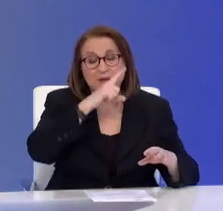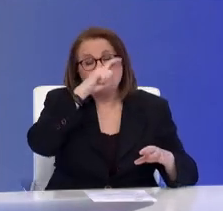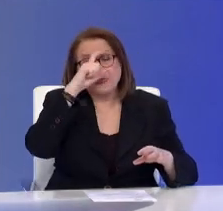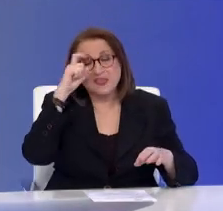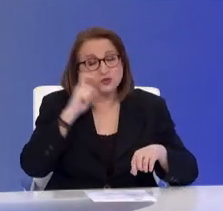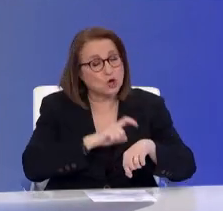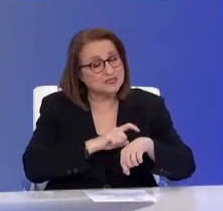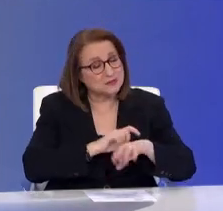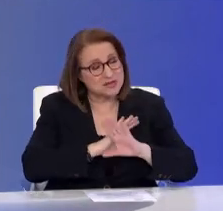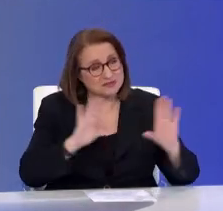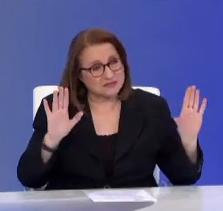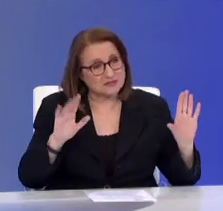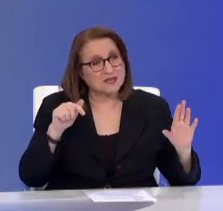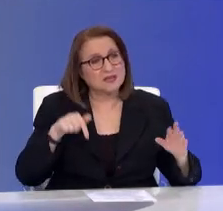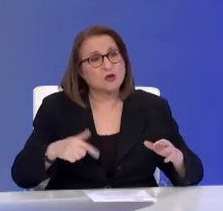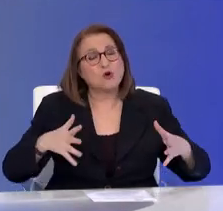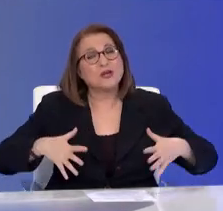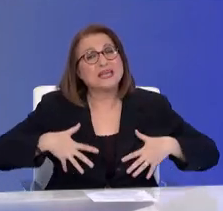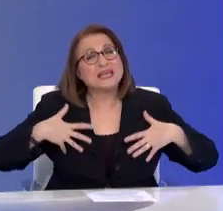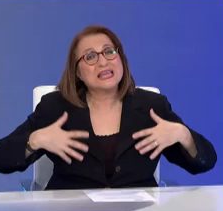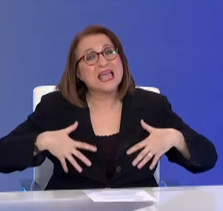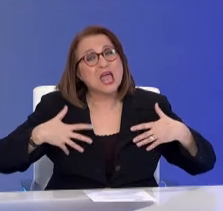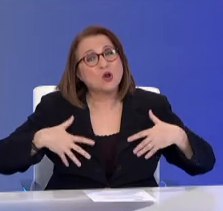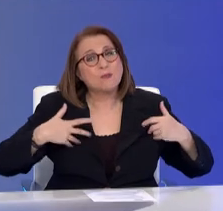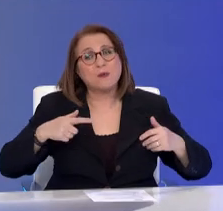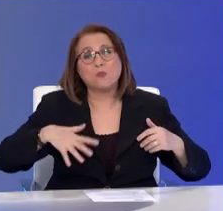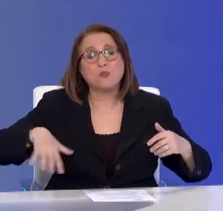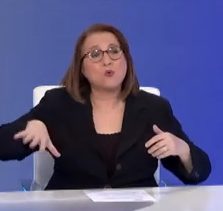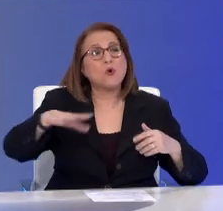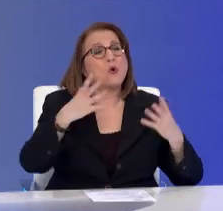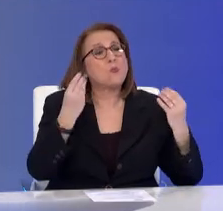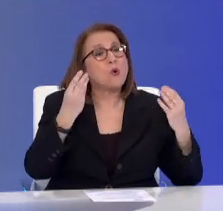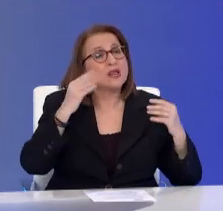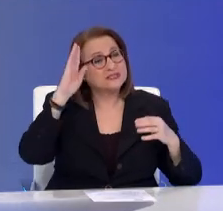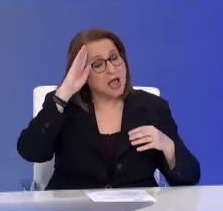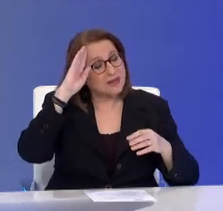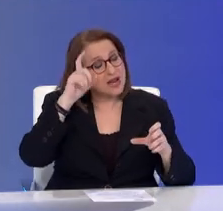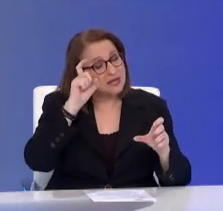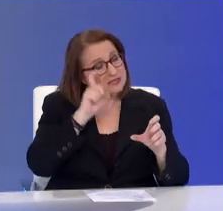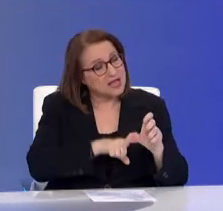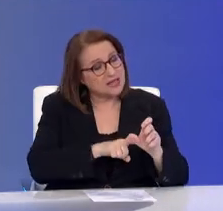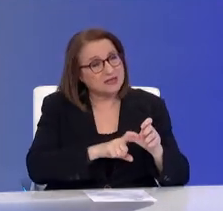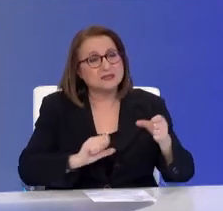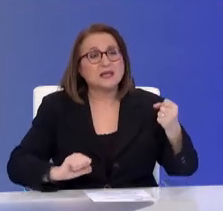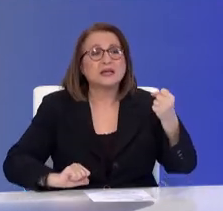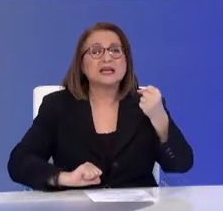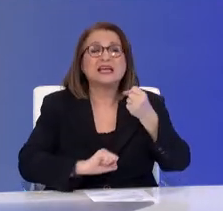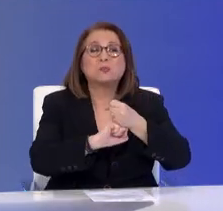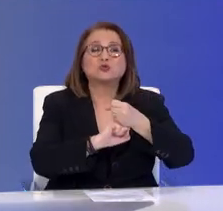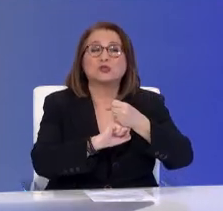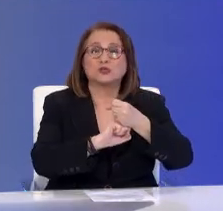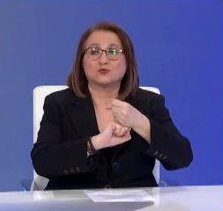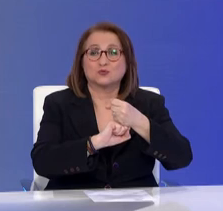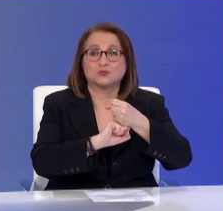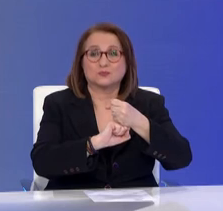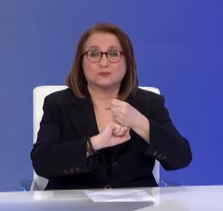χαίρομαι που πολλές αμερικανικές εταιρείες υποστηρίζουν την